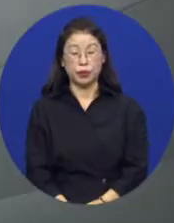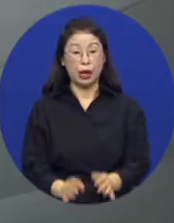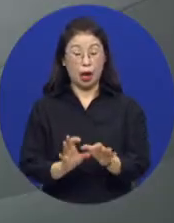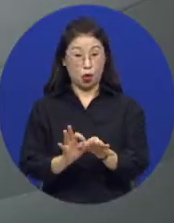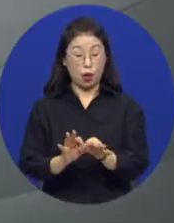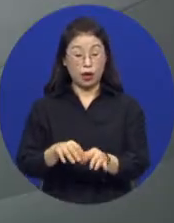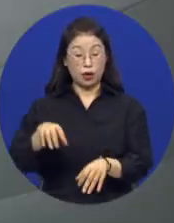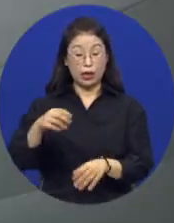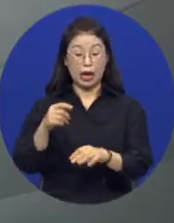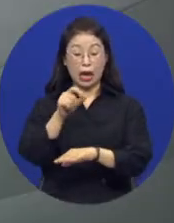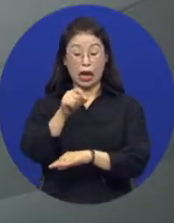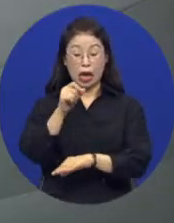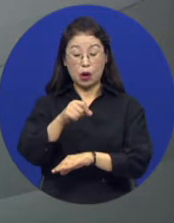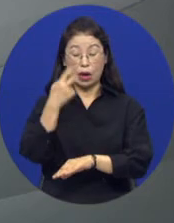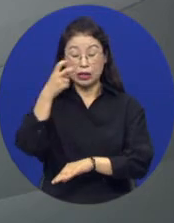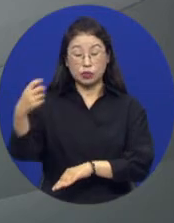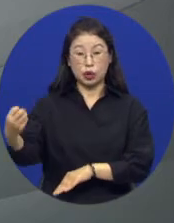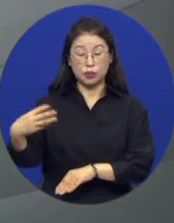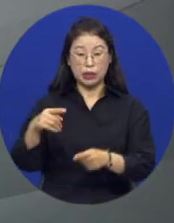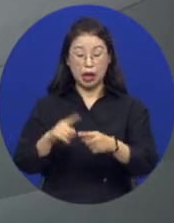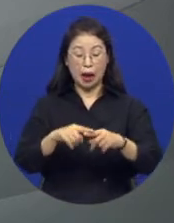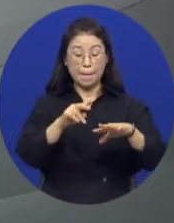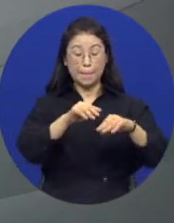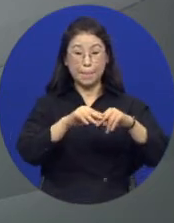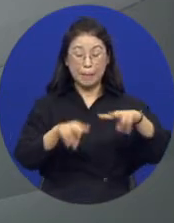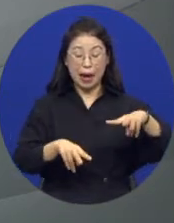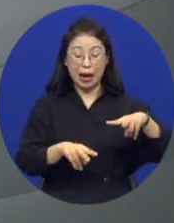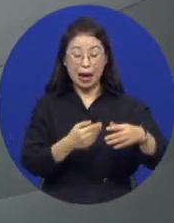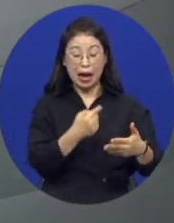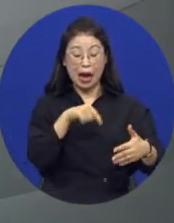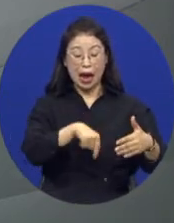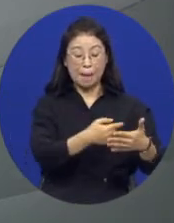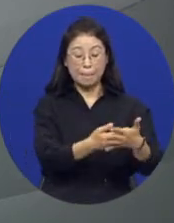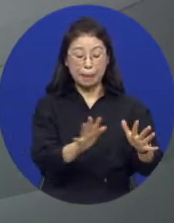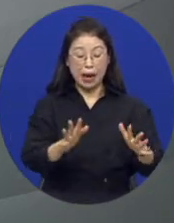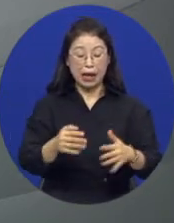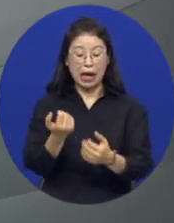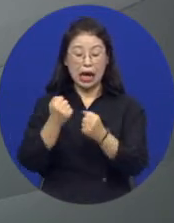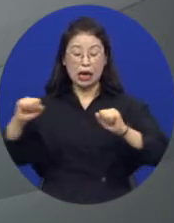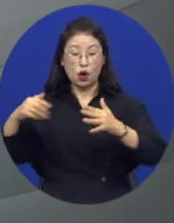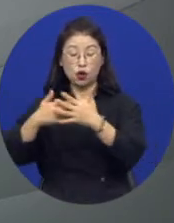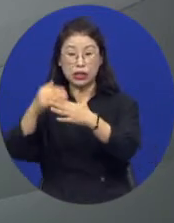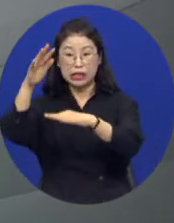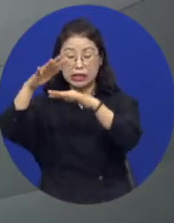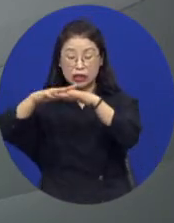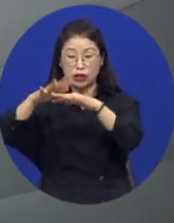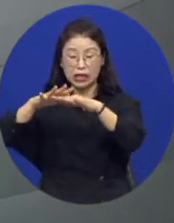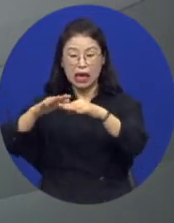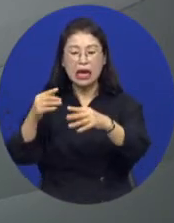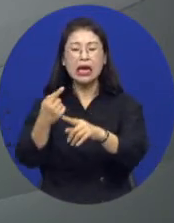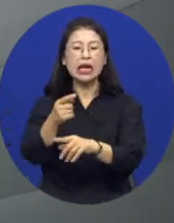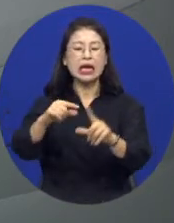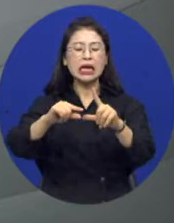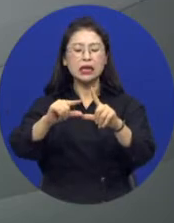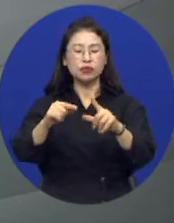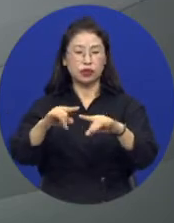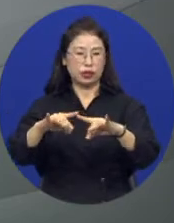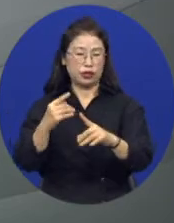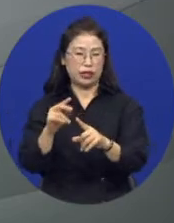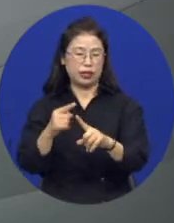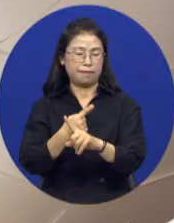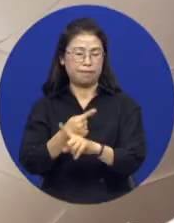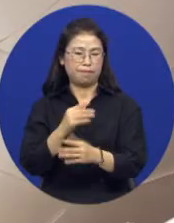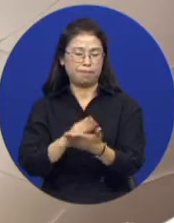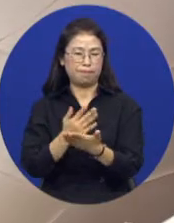대해 관리소 측은 누수가 된 안방과 거실 주방의 천장 일부 교체와 전기 점검 등만 해줄 수 있다는